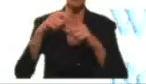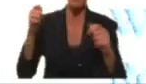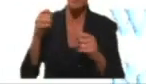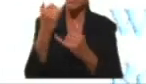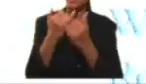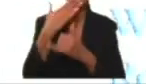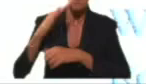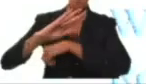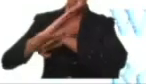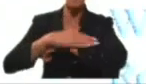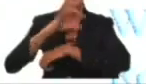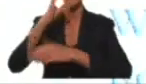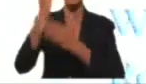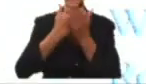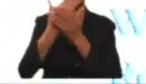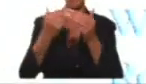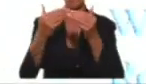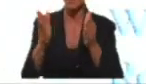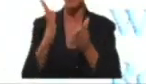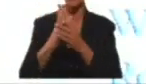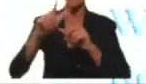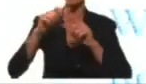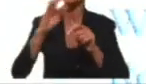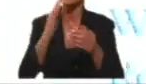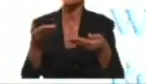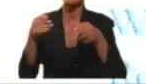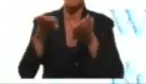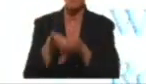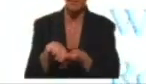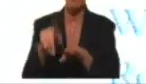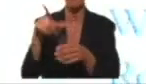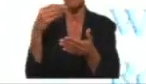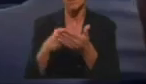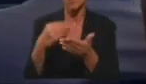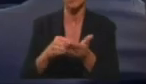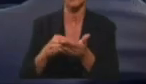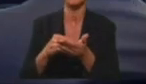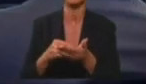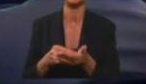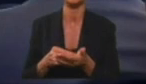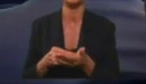w oparciu o jakiś otwarty standard, tylko rozwiązania zamknięte, to niestety kosztuje.